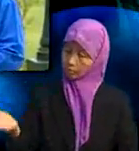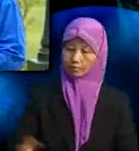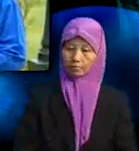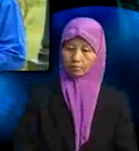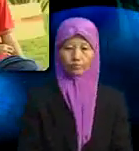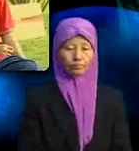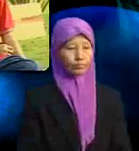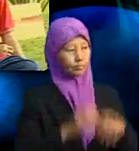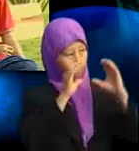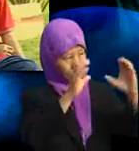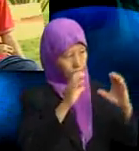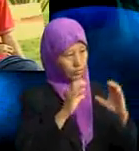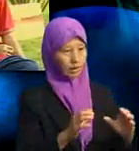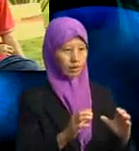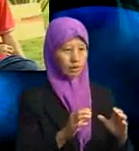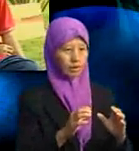menyucikannya?